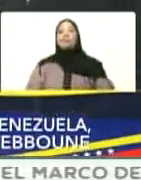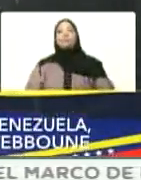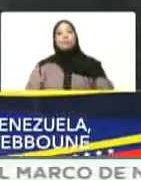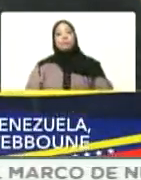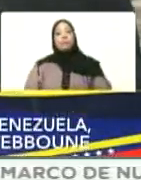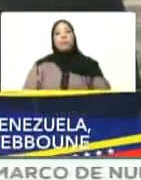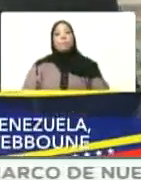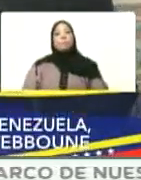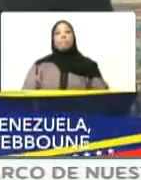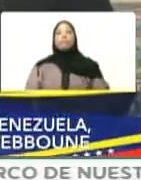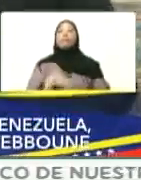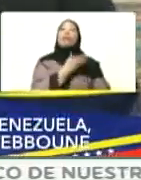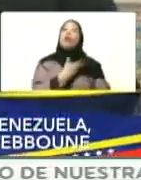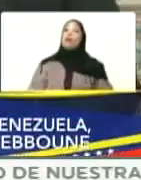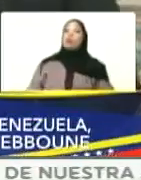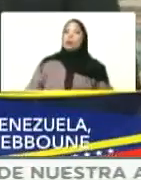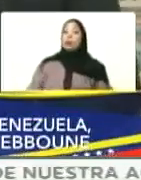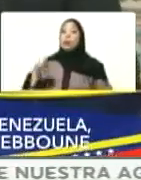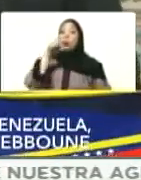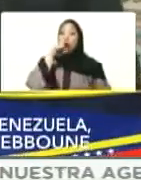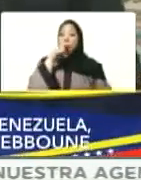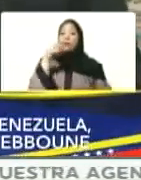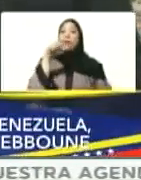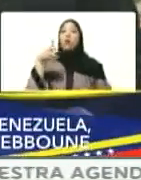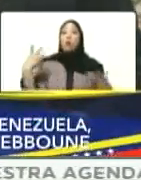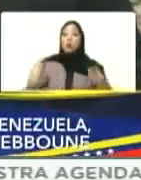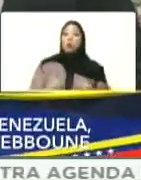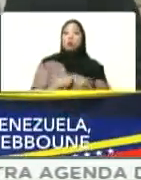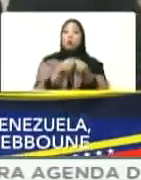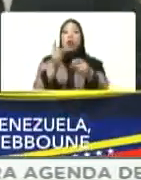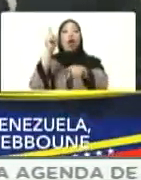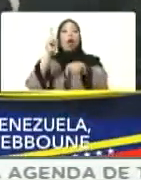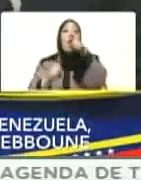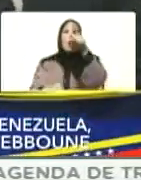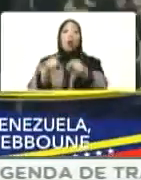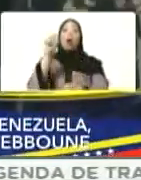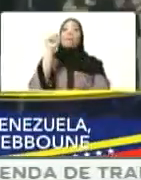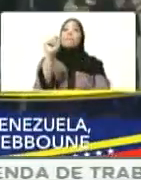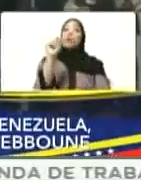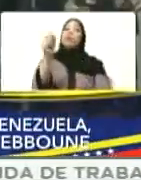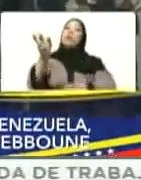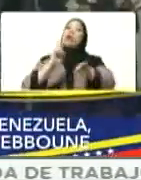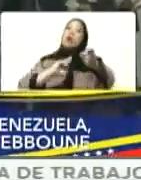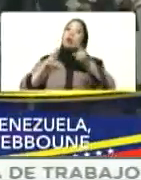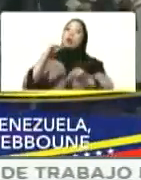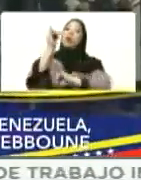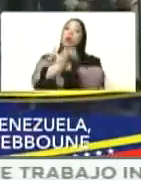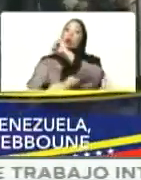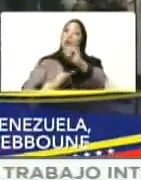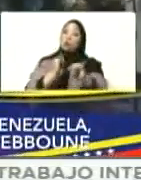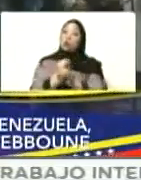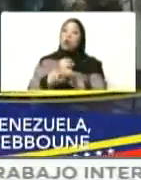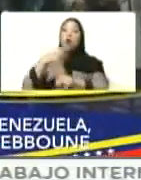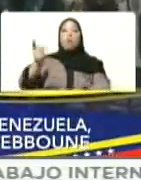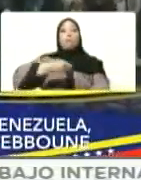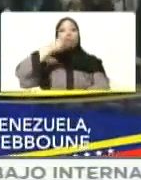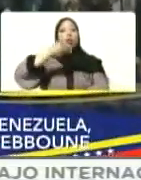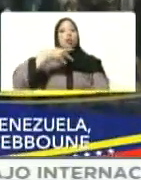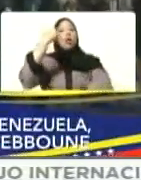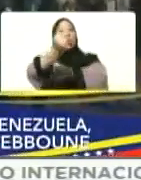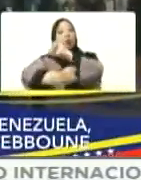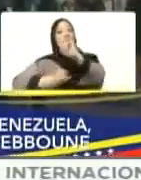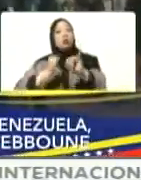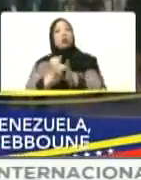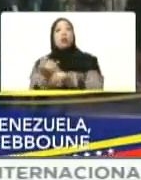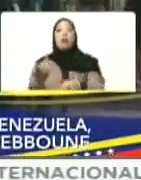Con el presidente Nicolás Maduro hemos evocado juntos algunos puntos de las relaciones internacionales, del escenario de la política internacional,